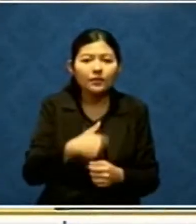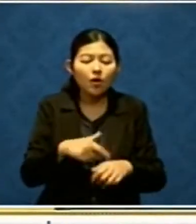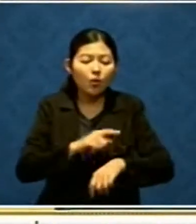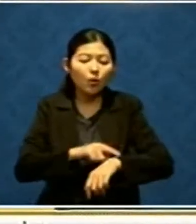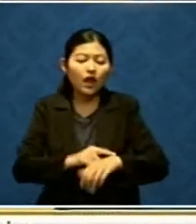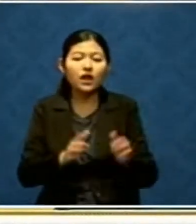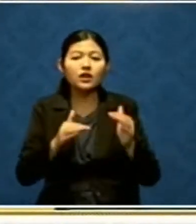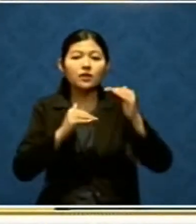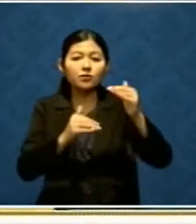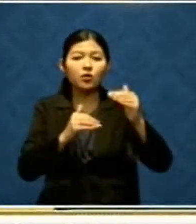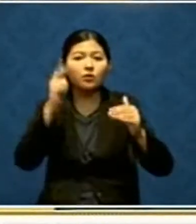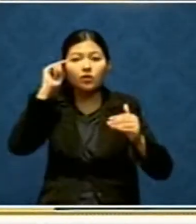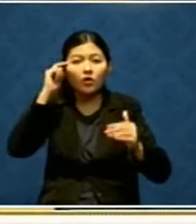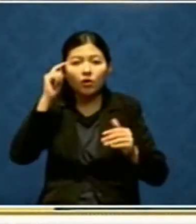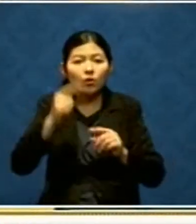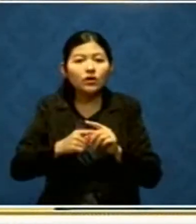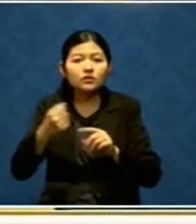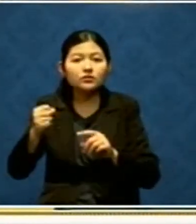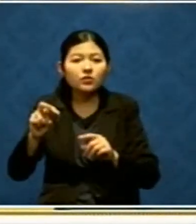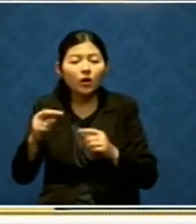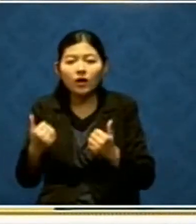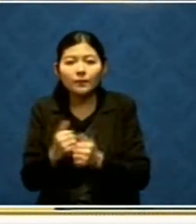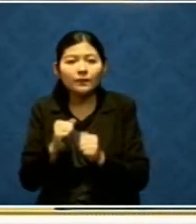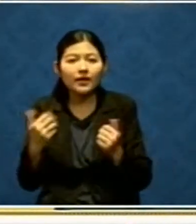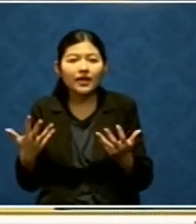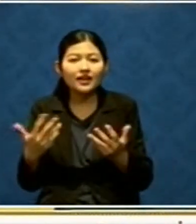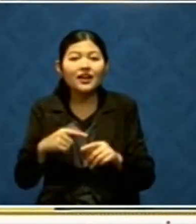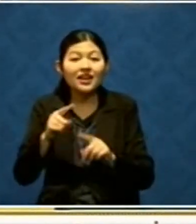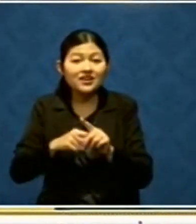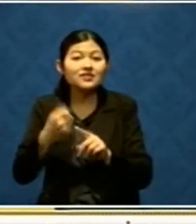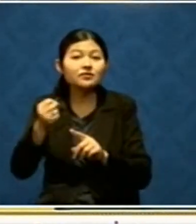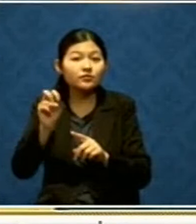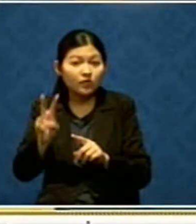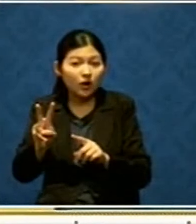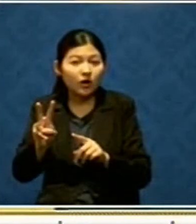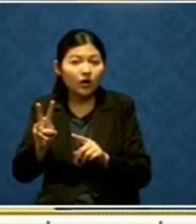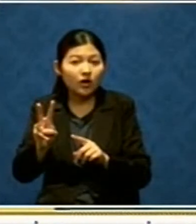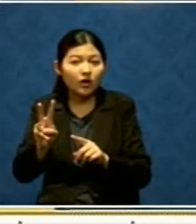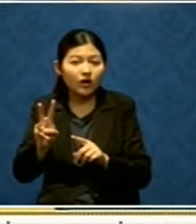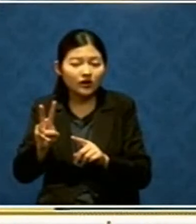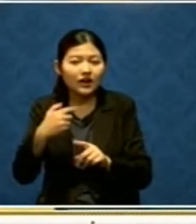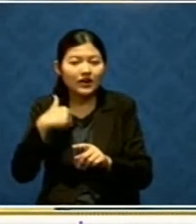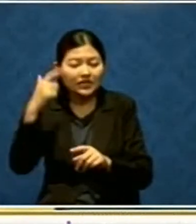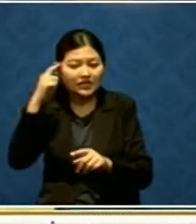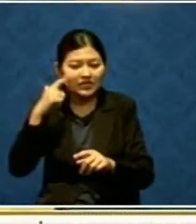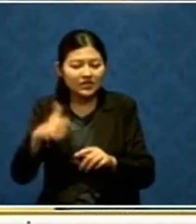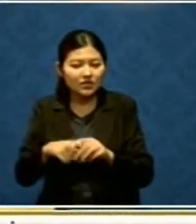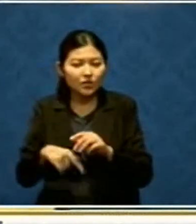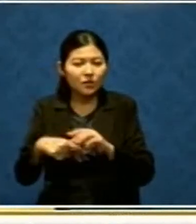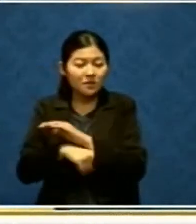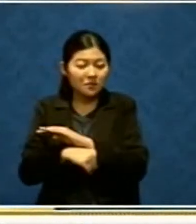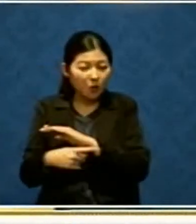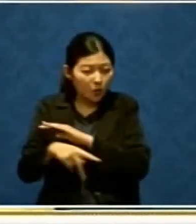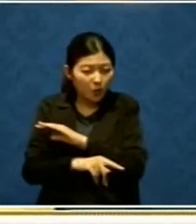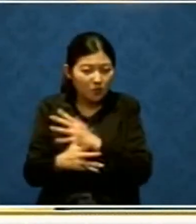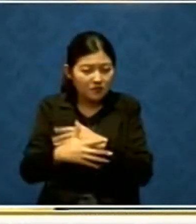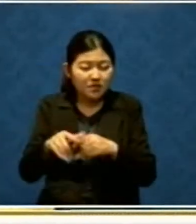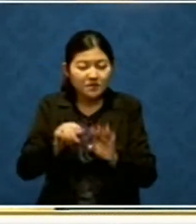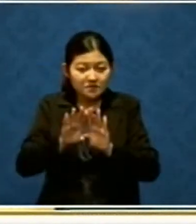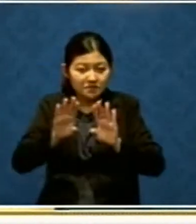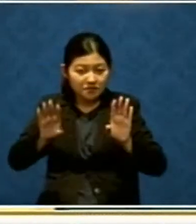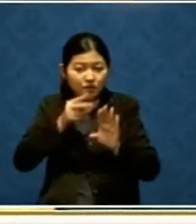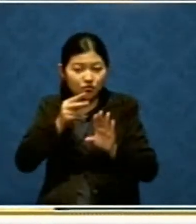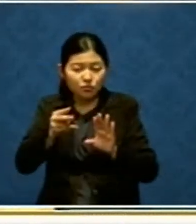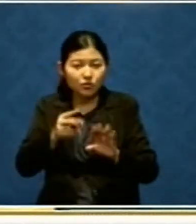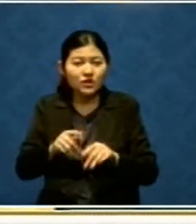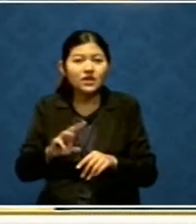ที่ว่าเนี่ยผมก็ไม่รู้มันธันวายังไงครับถ้าเกิดว่ามันธันวาจริงถ้าเกิดท่านต้องการความโปร่งใสจริงๆเนี่ยเปิดเผยสัญญาได้ไหมครับสั